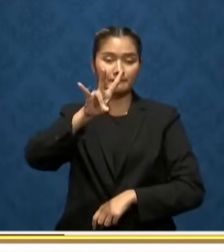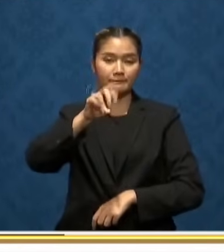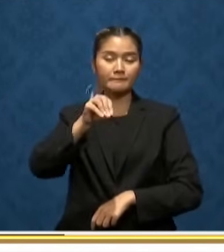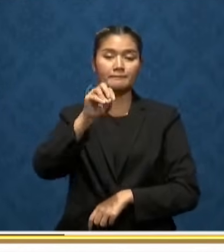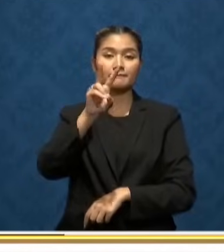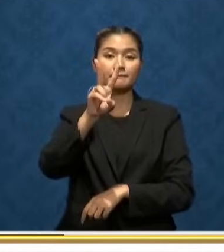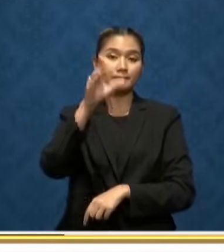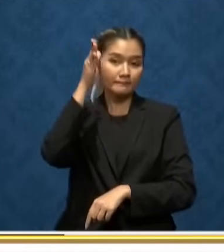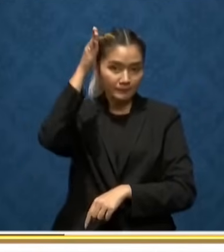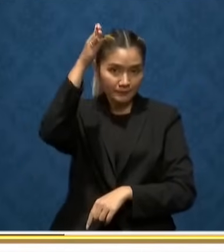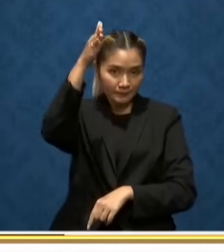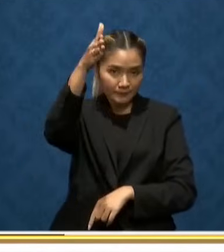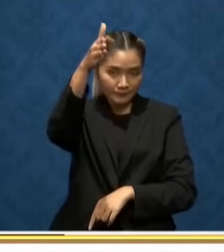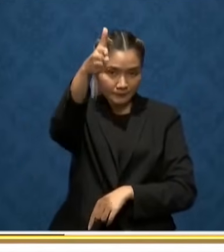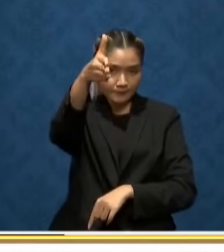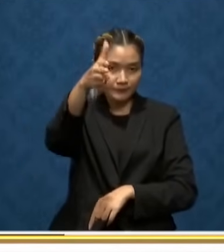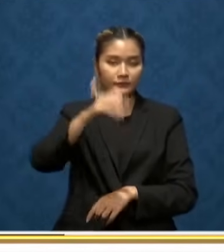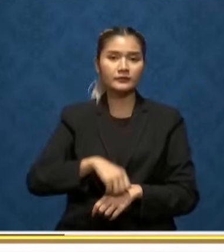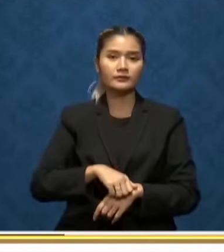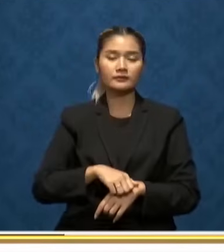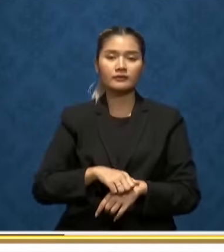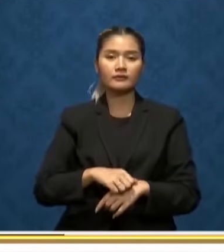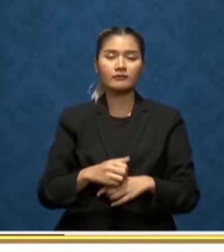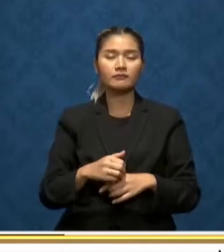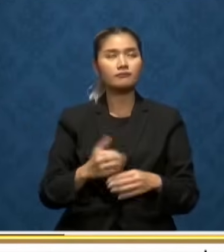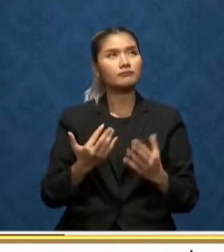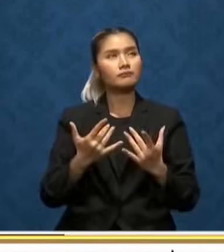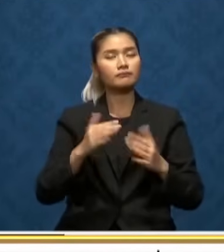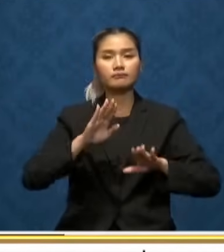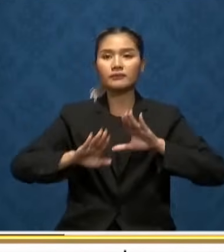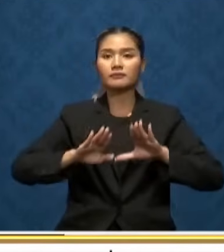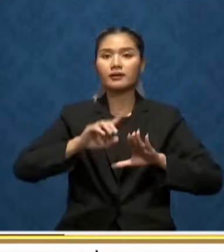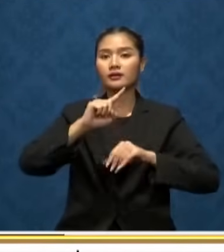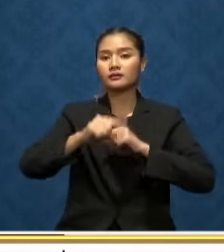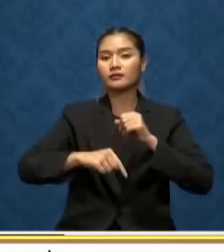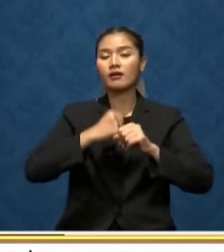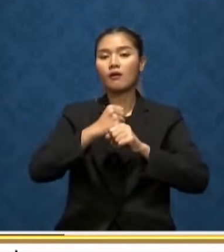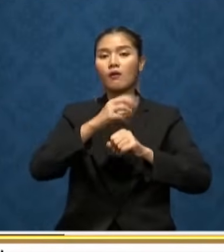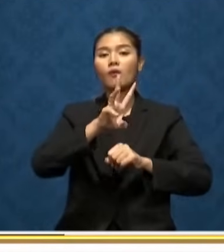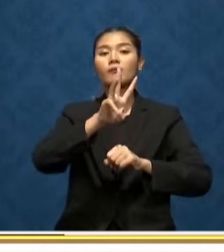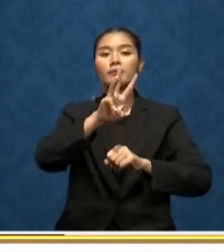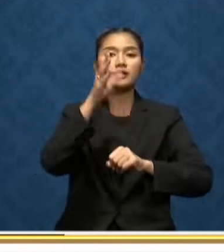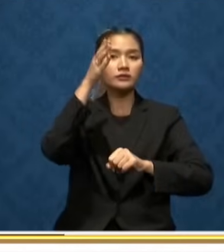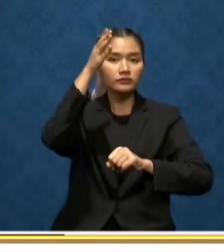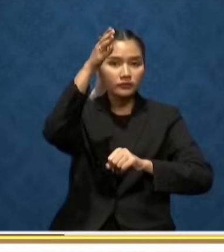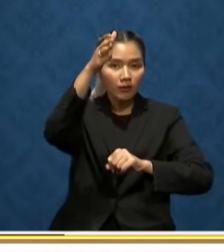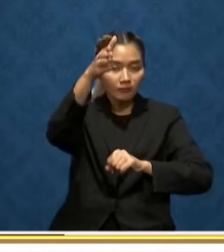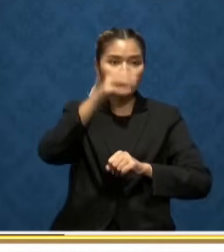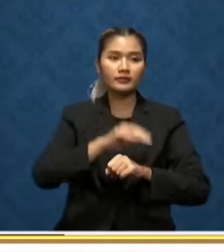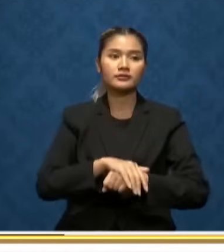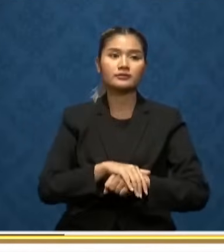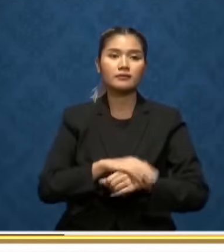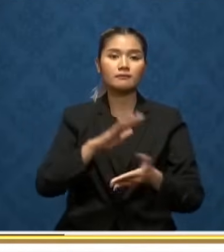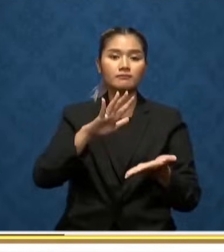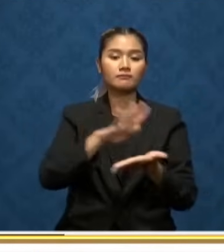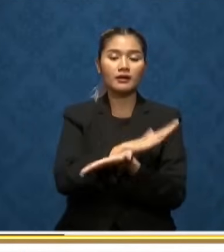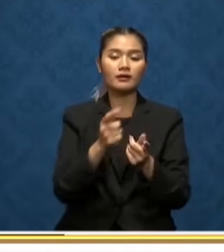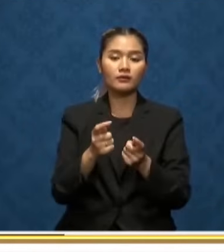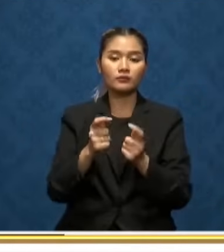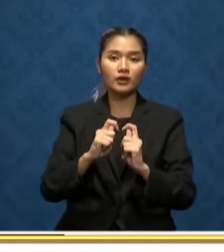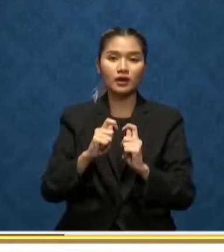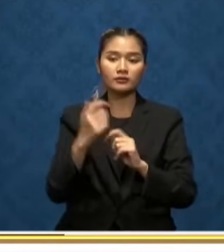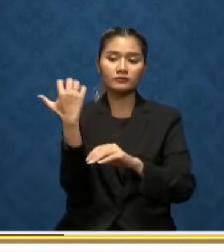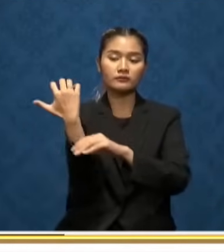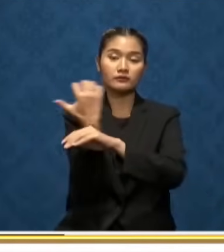2572อีก6ปีข้างหน้าไลเซนส์หรือใบอนุญาตทีวีดิจิทัลทั้งหล